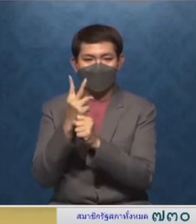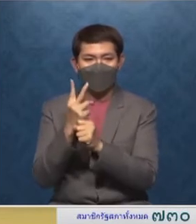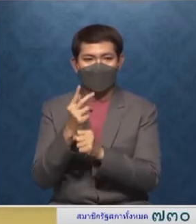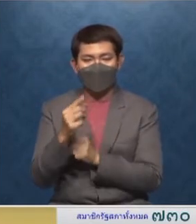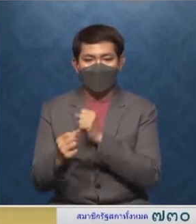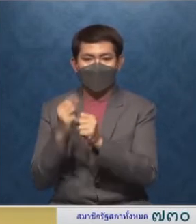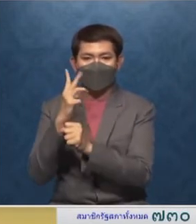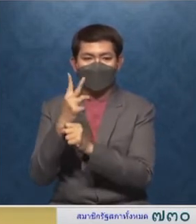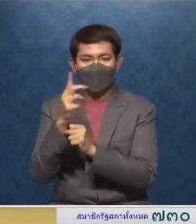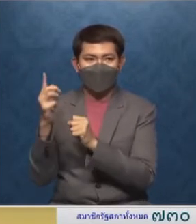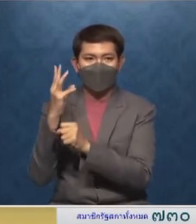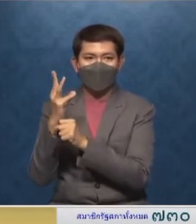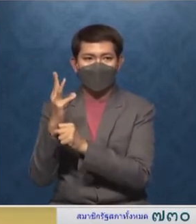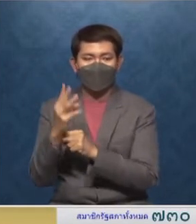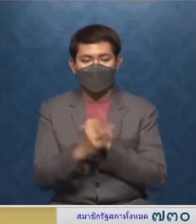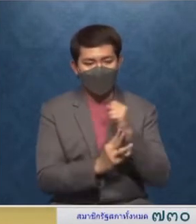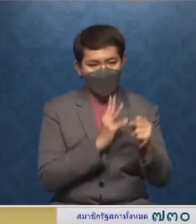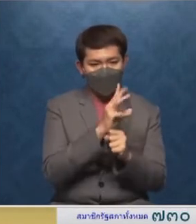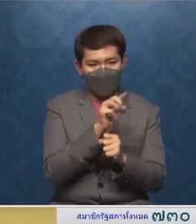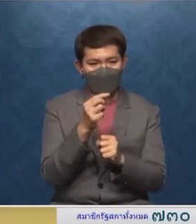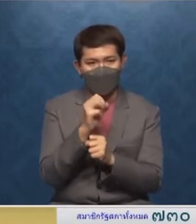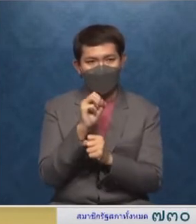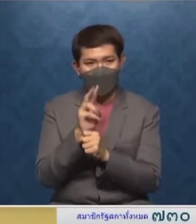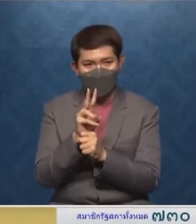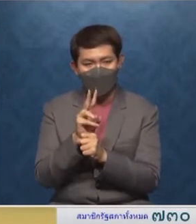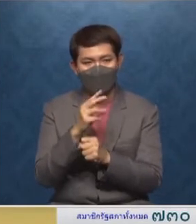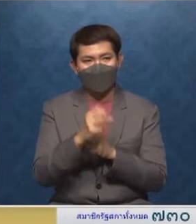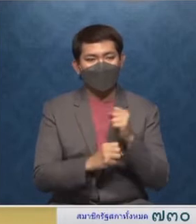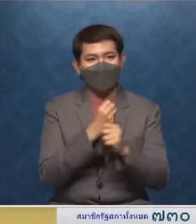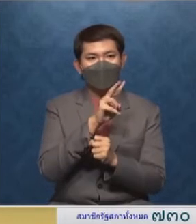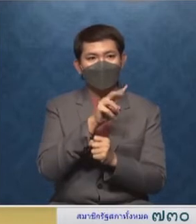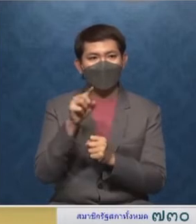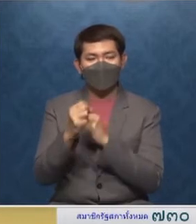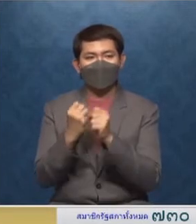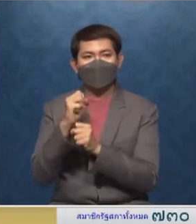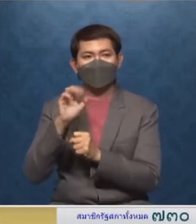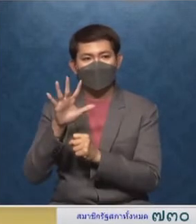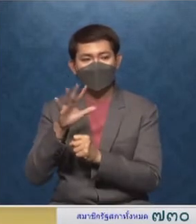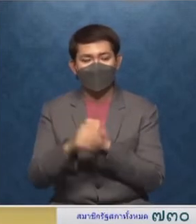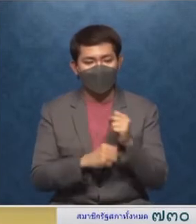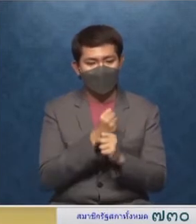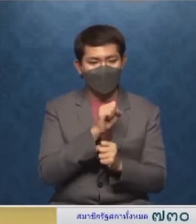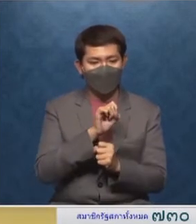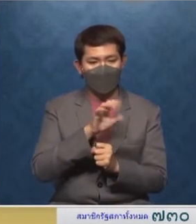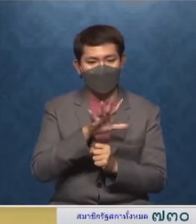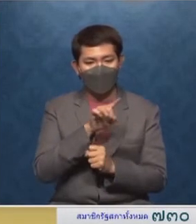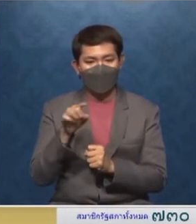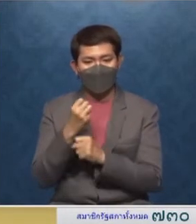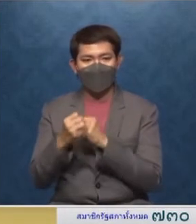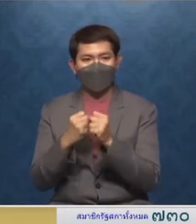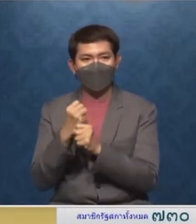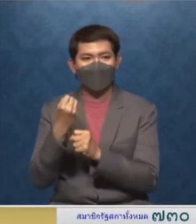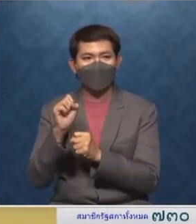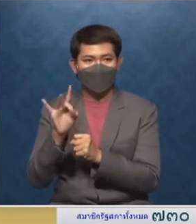ปี6ปีถึง12ปี12ปีถึง15แล้วก็15ถึง18นะครับอันนี้ก็มี